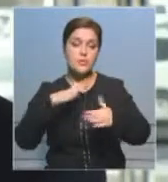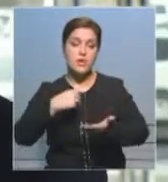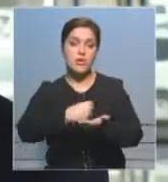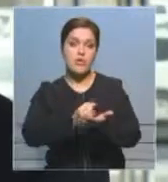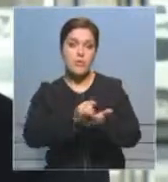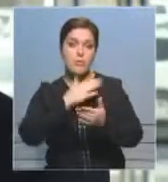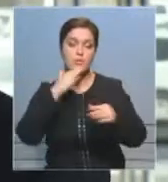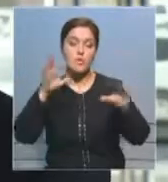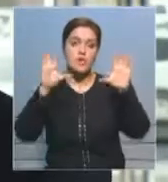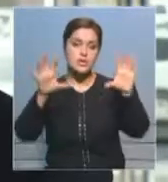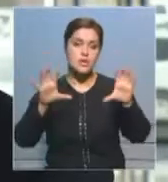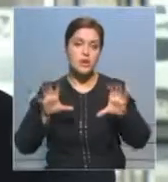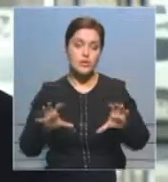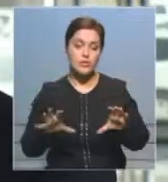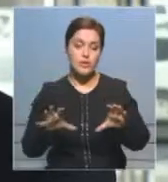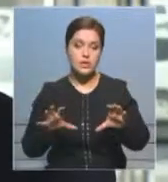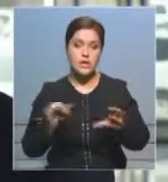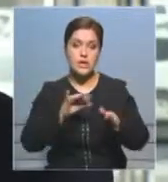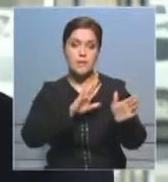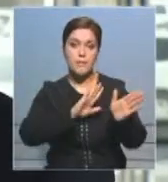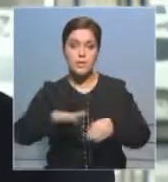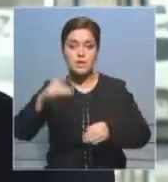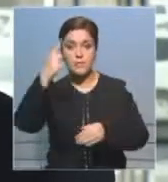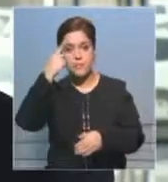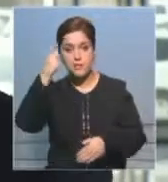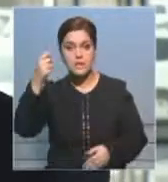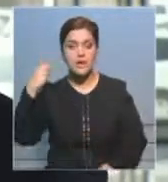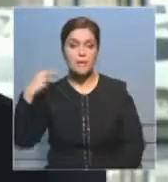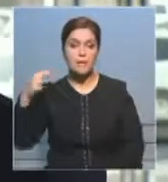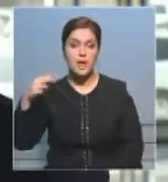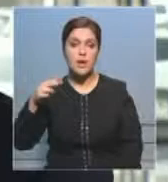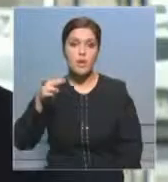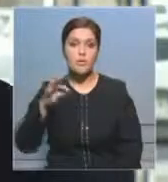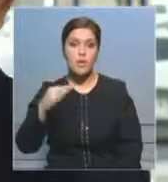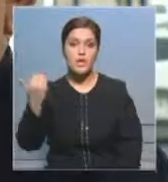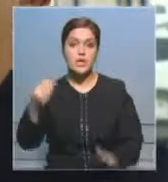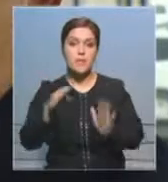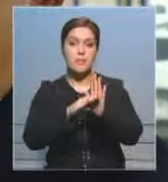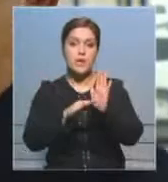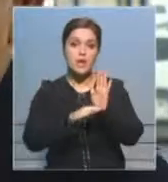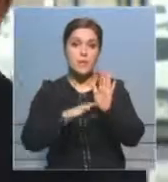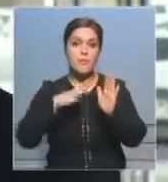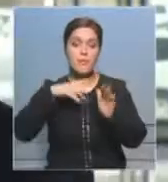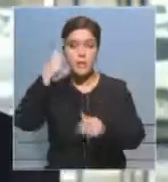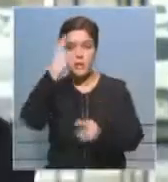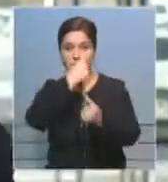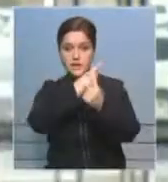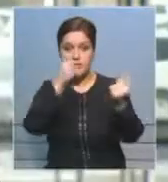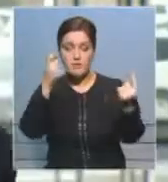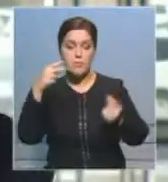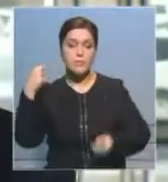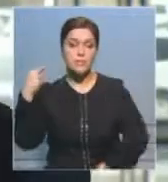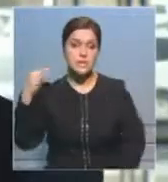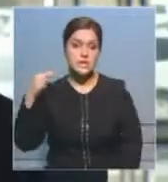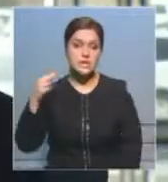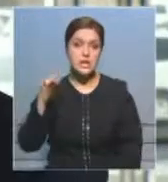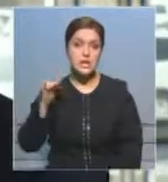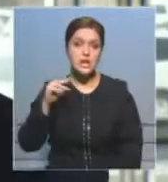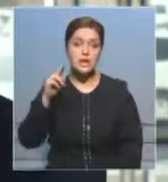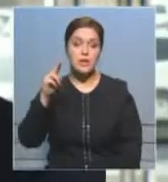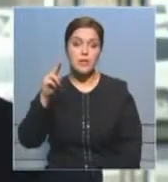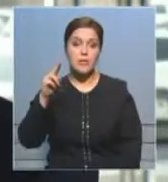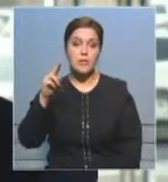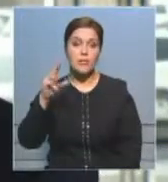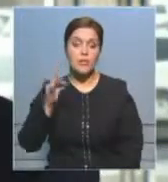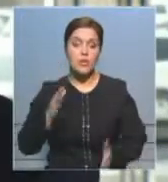много законов после послания президента по тем программам которые озвучил президент по движению